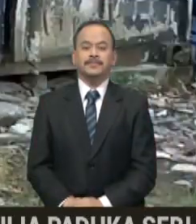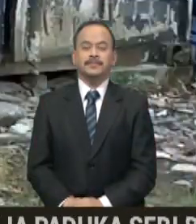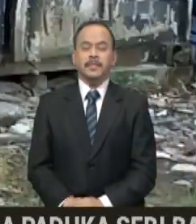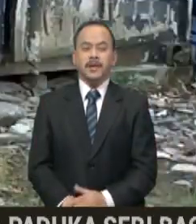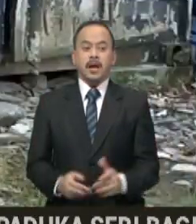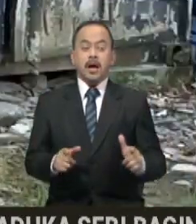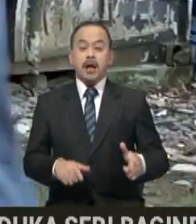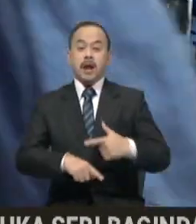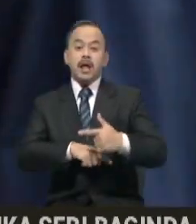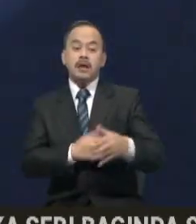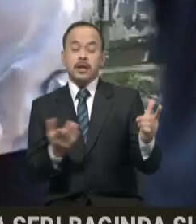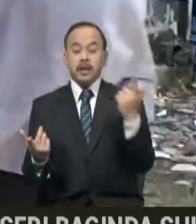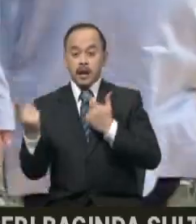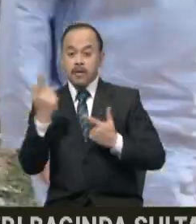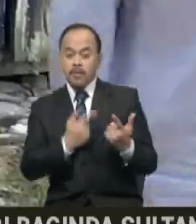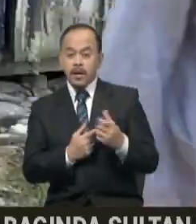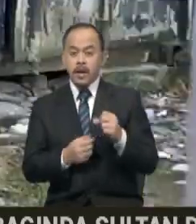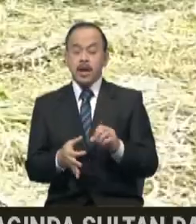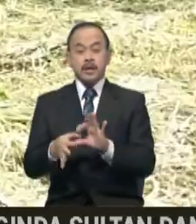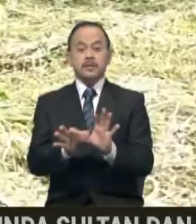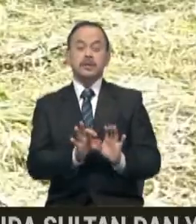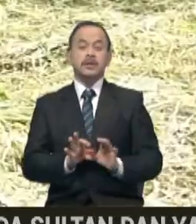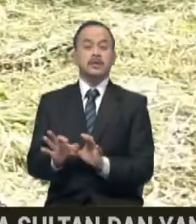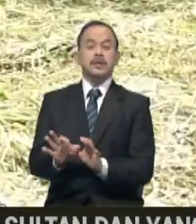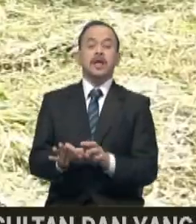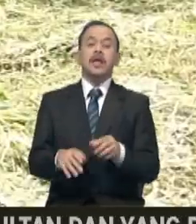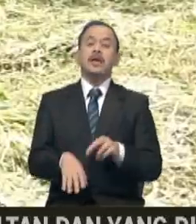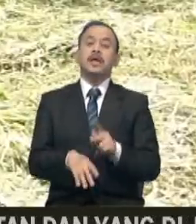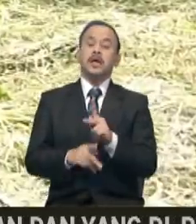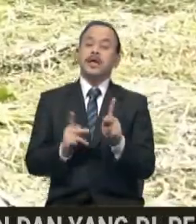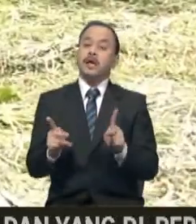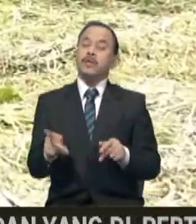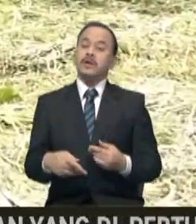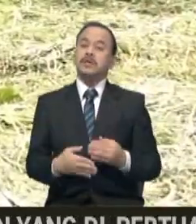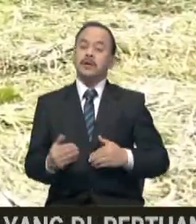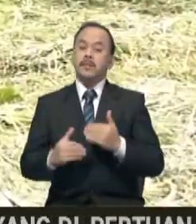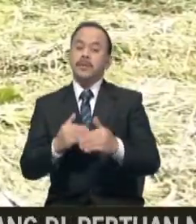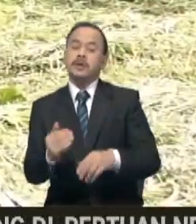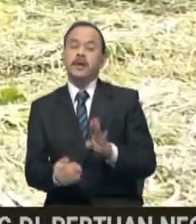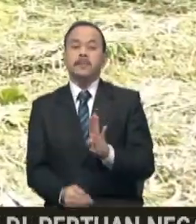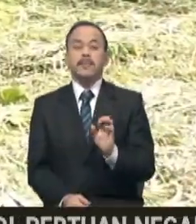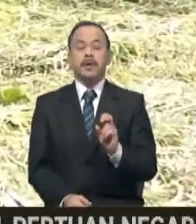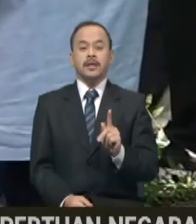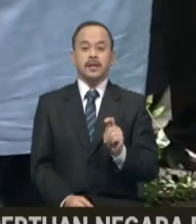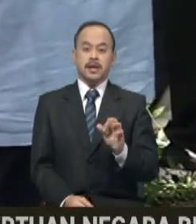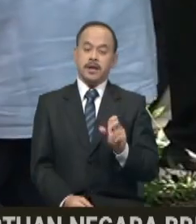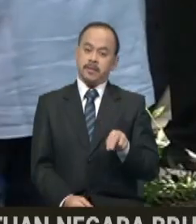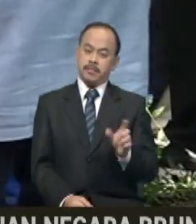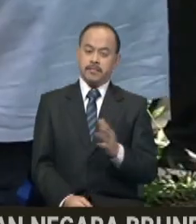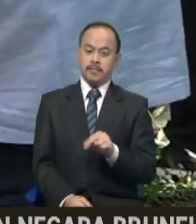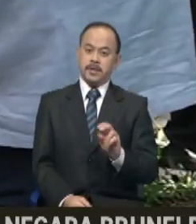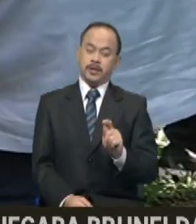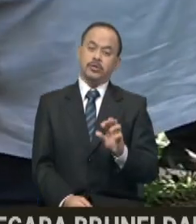Ladang yang mula-mula dilawati ialah syarikat Green Technology Farm di kawasan kemajuan pertanian Batang Mitus. Sejak beroperasi pada